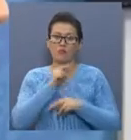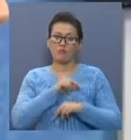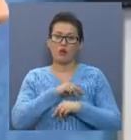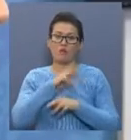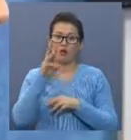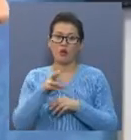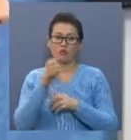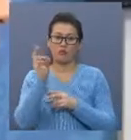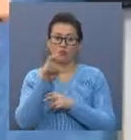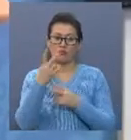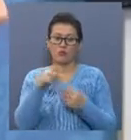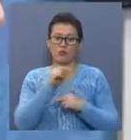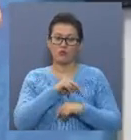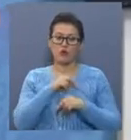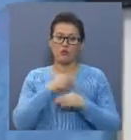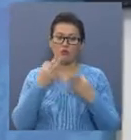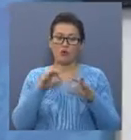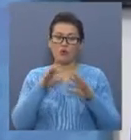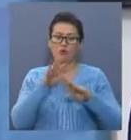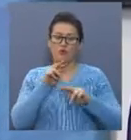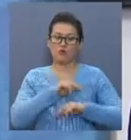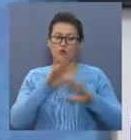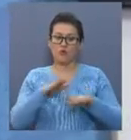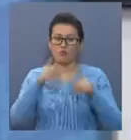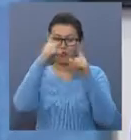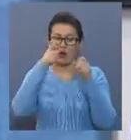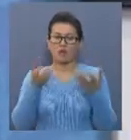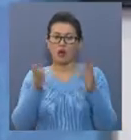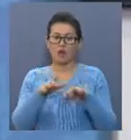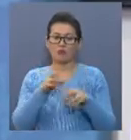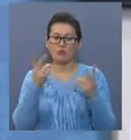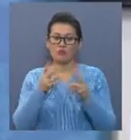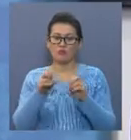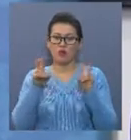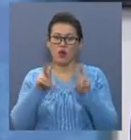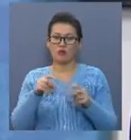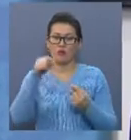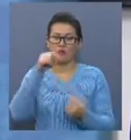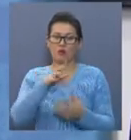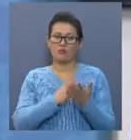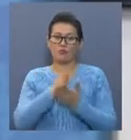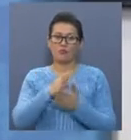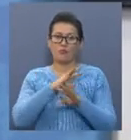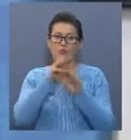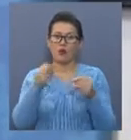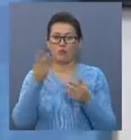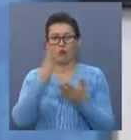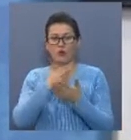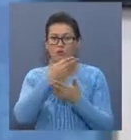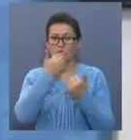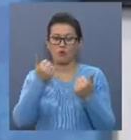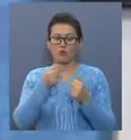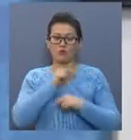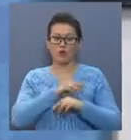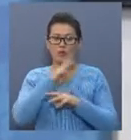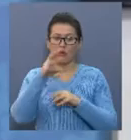жоқ. Жұмыс берушілер мұнда бос жұмыс орындары туралы мәліметтерін тастайды. Өзіне керекті мамандық бойынша қызметтің бар жоғын азаматтар енді